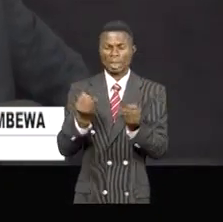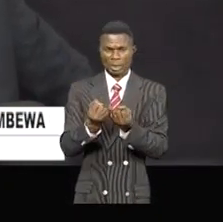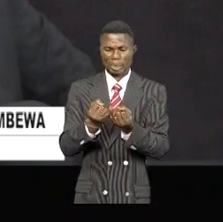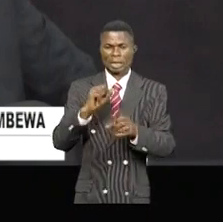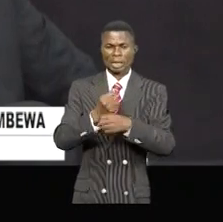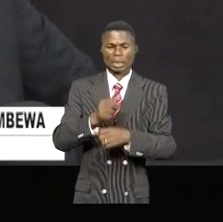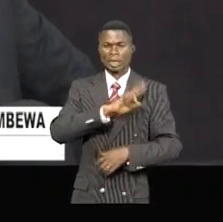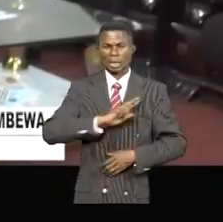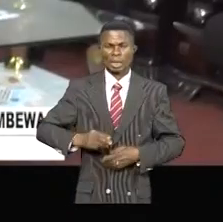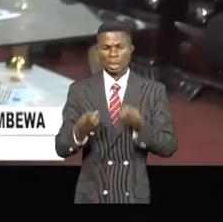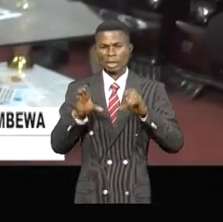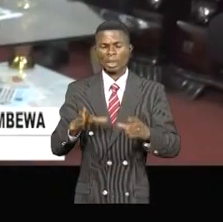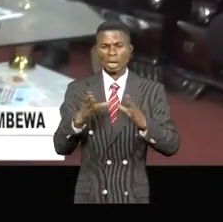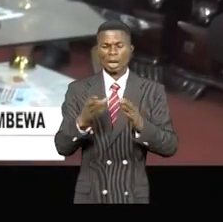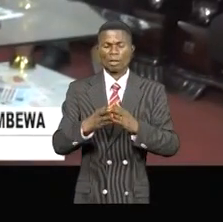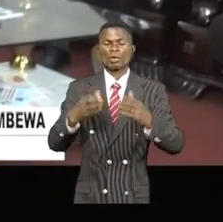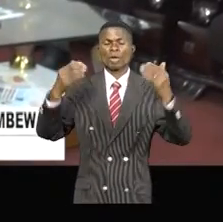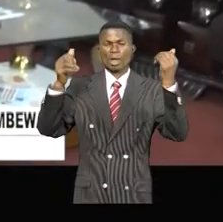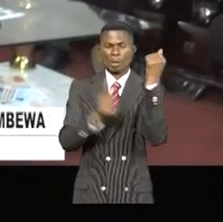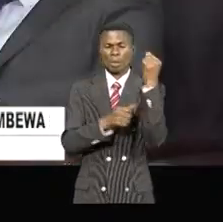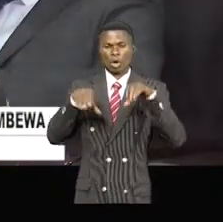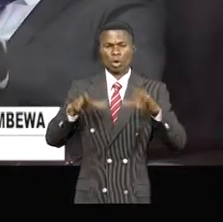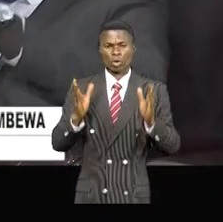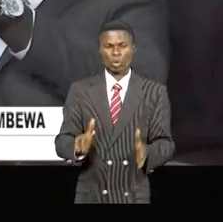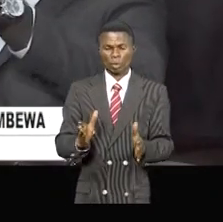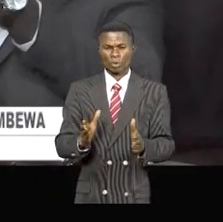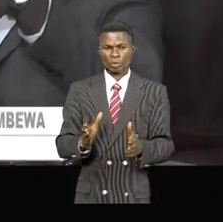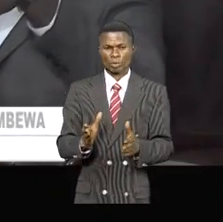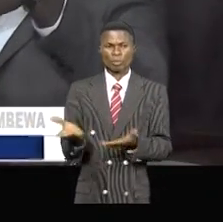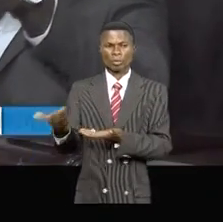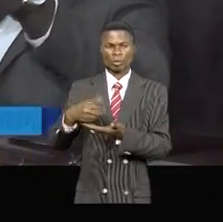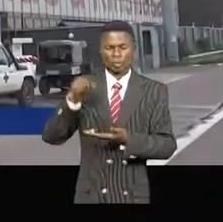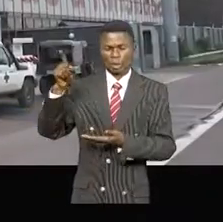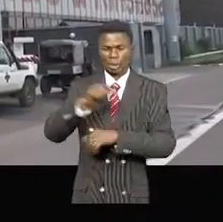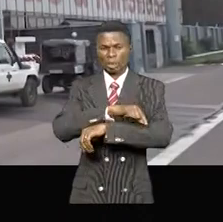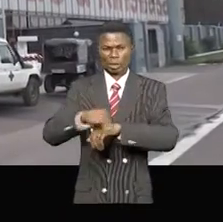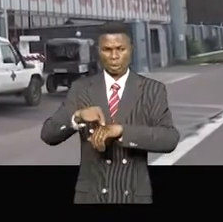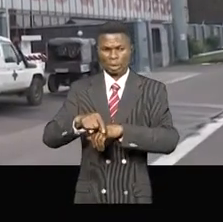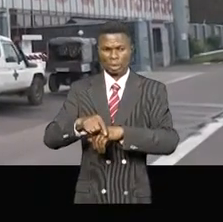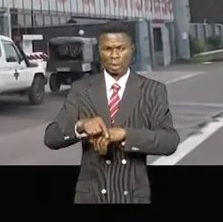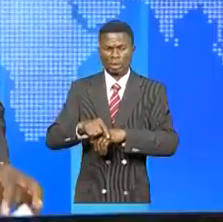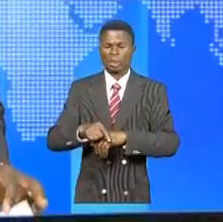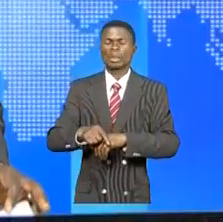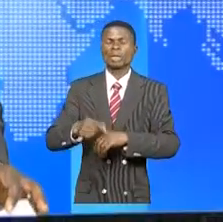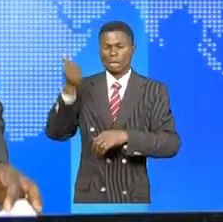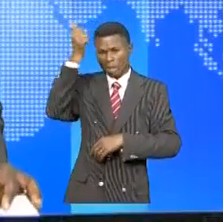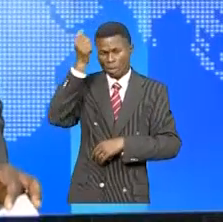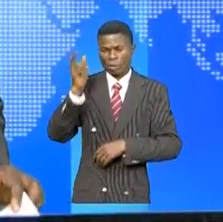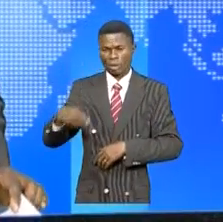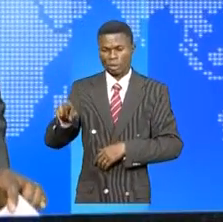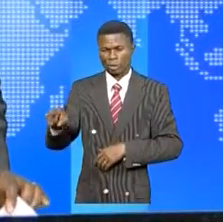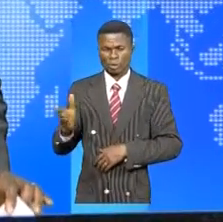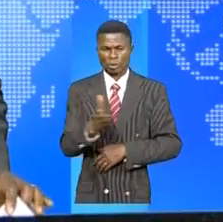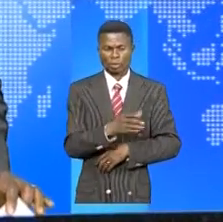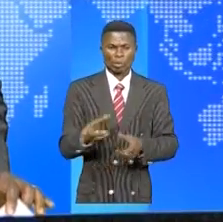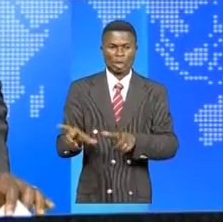Congo avec les personnalités congolaises. C'est là avant de regagner Abuja, siège de la représentation régionale.